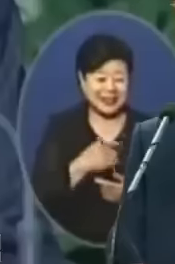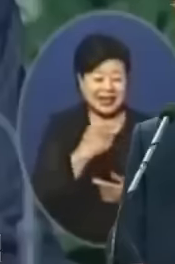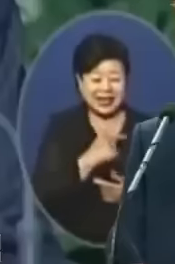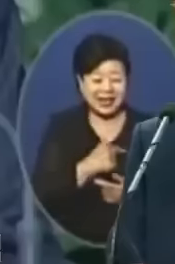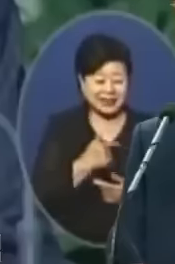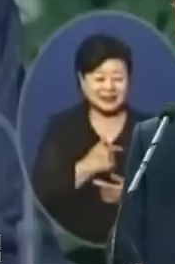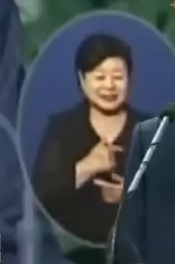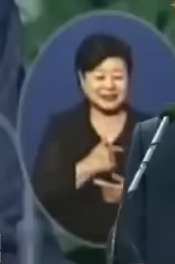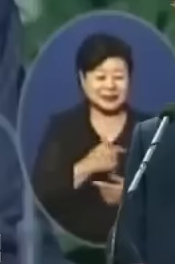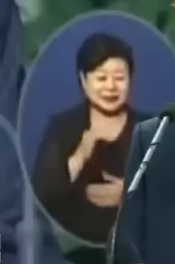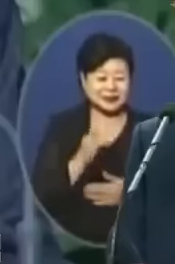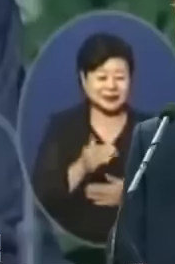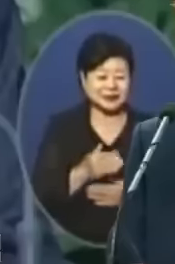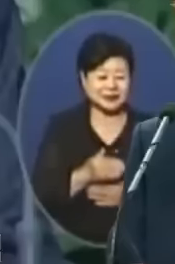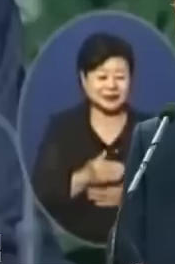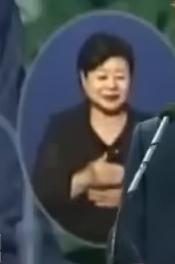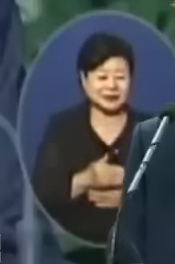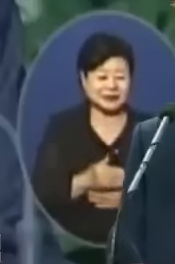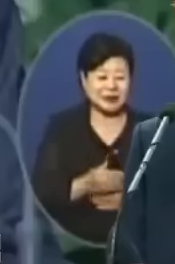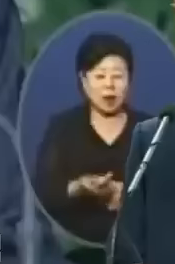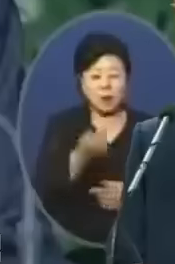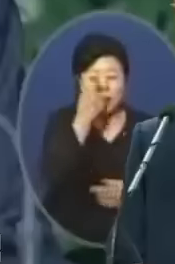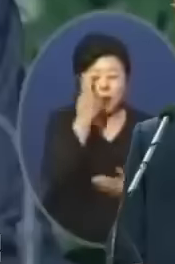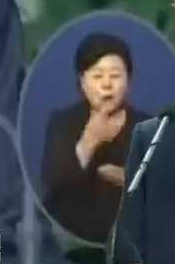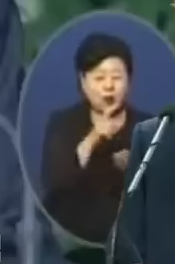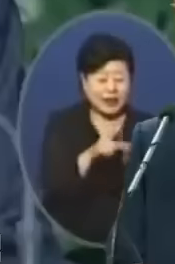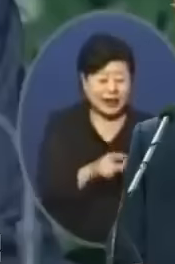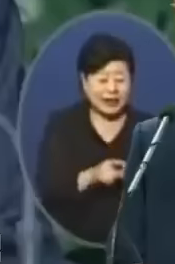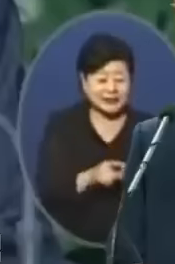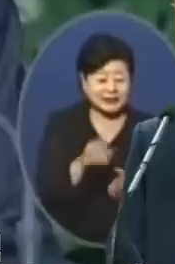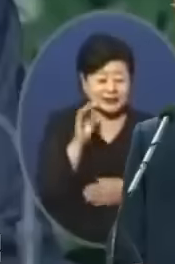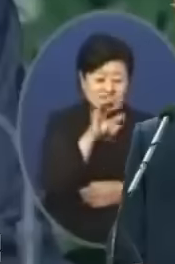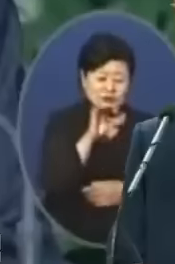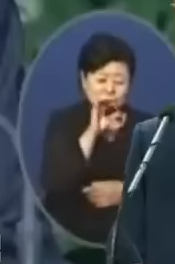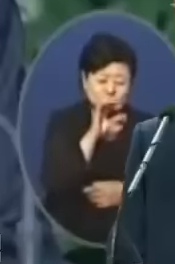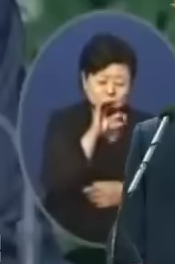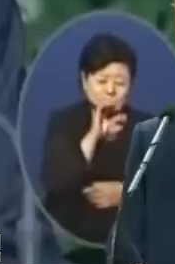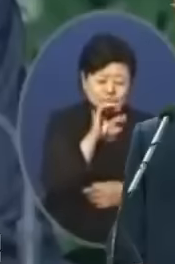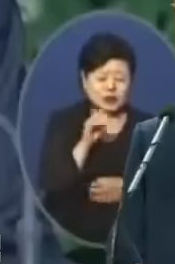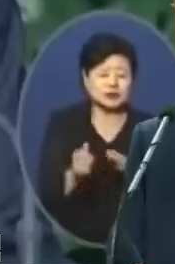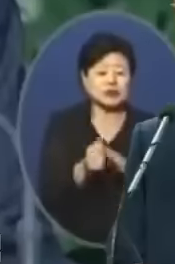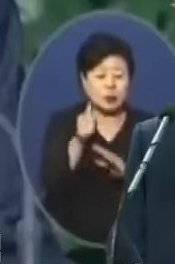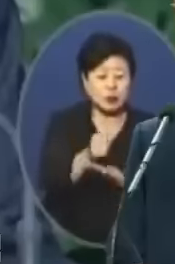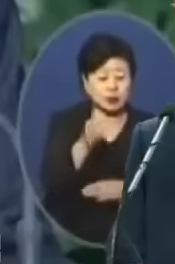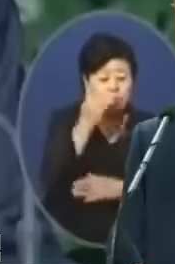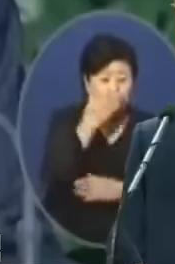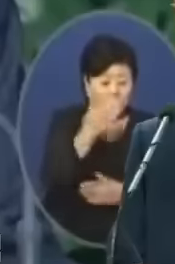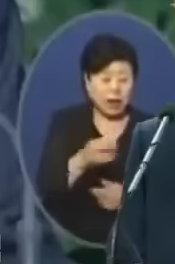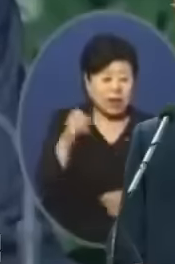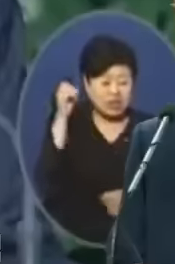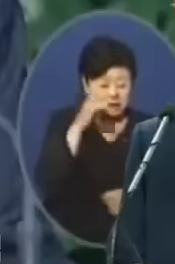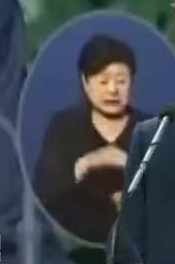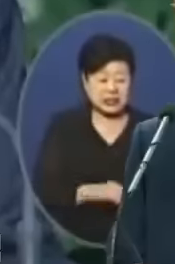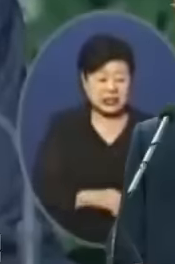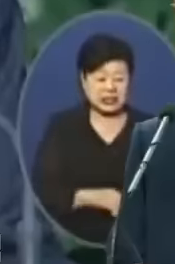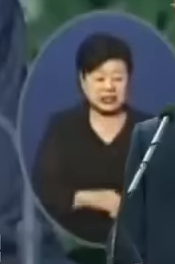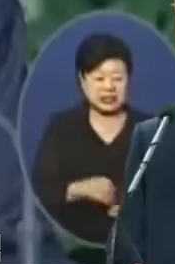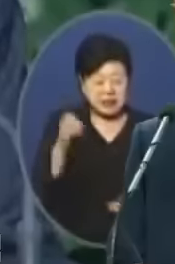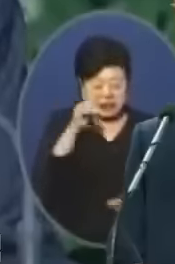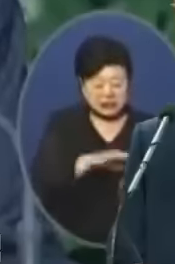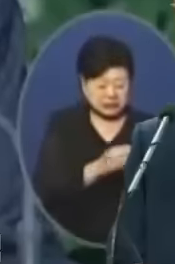가슴 속에 설교가 환하게 보일 때까지 하고 나와야 성공을 하지. 그냥